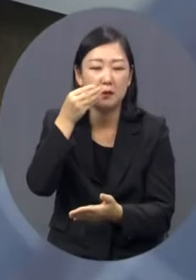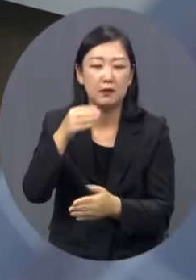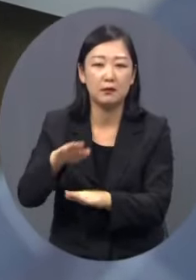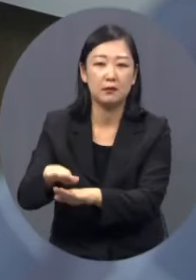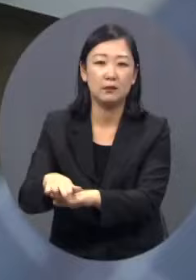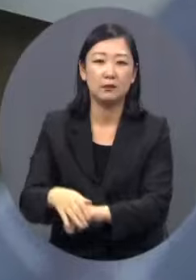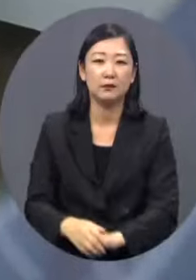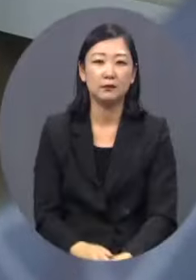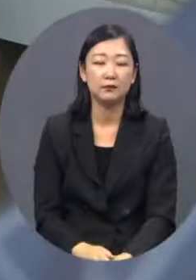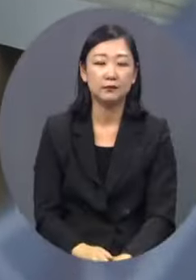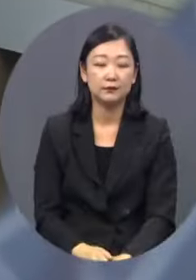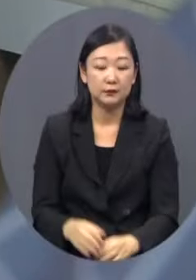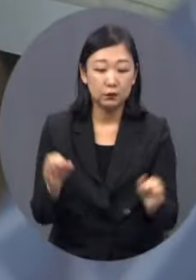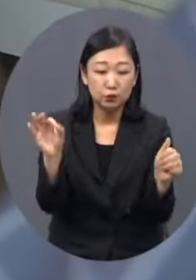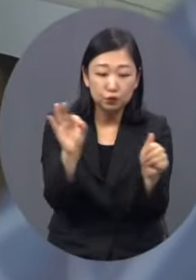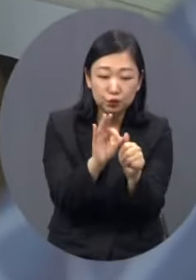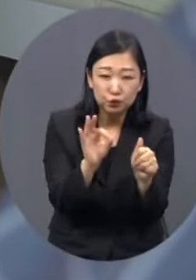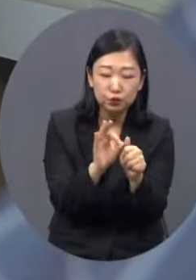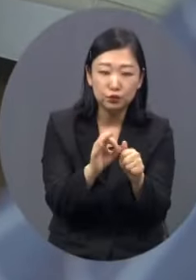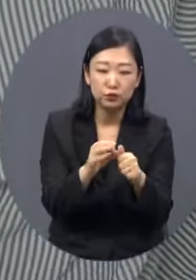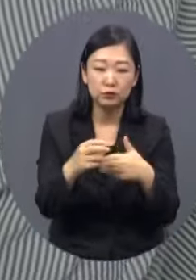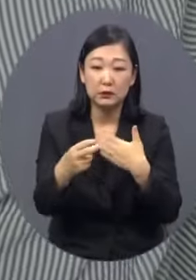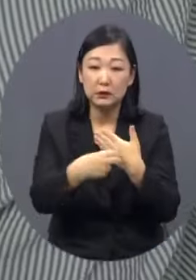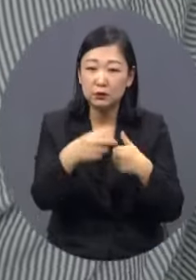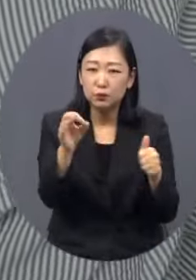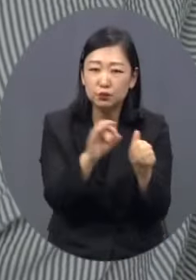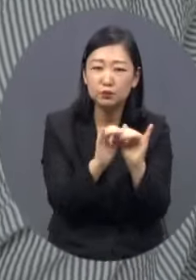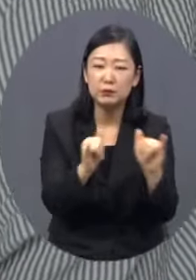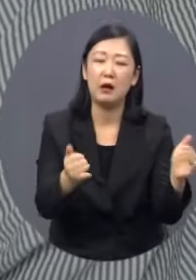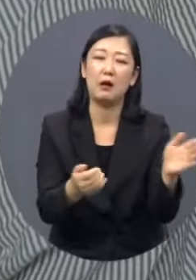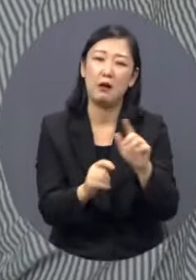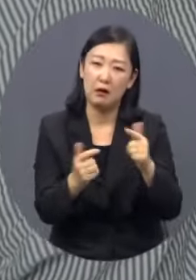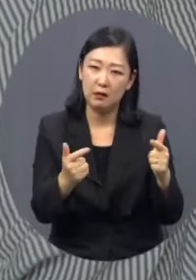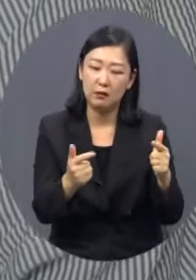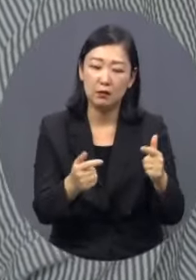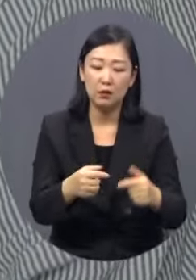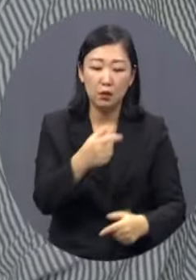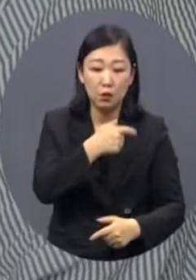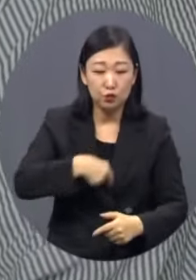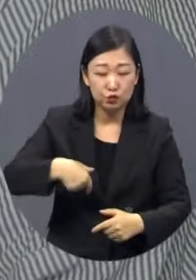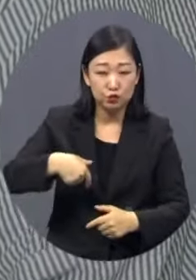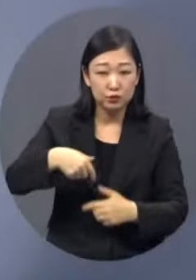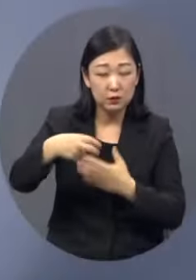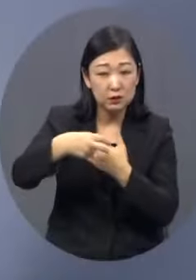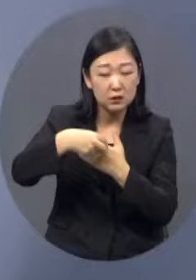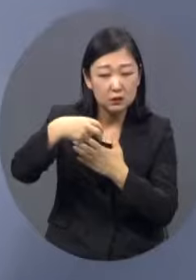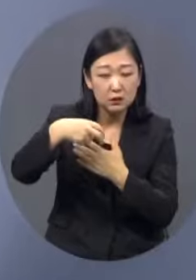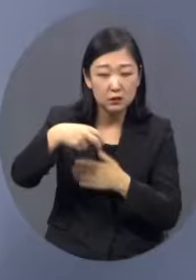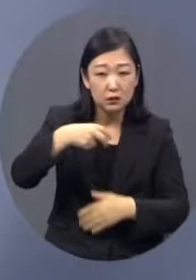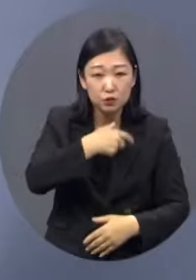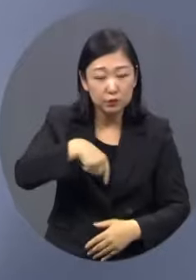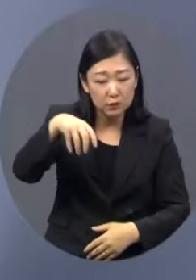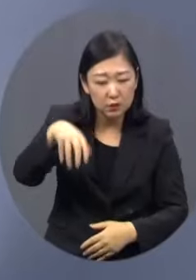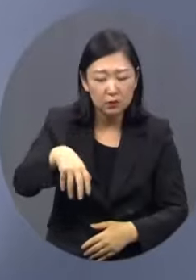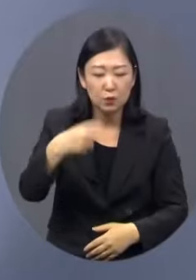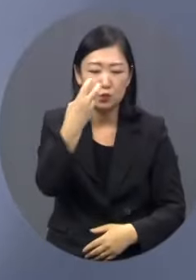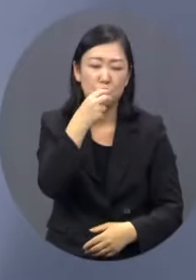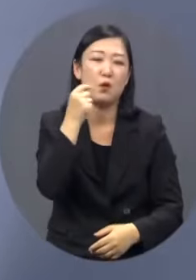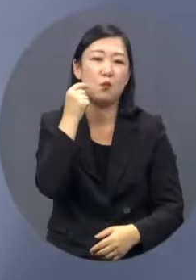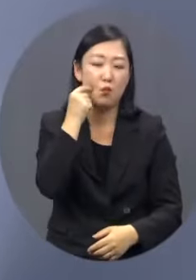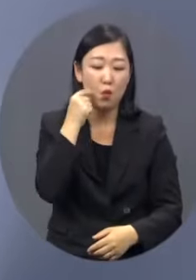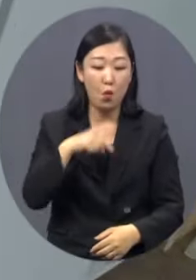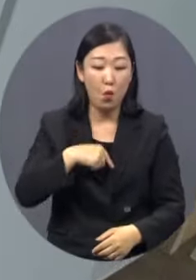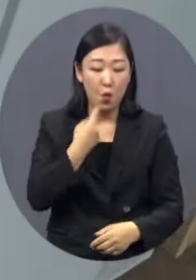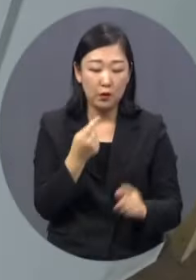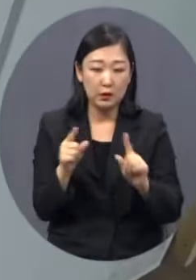생님이가 기초생활보장 의료급 수급자가 아니어서 주민센터 측이 병력을 조회하지 못했고 다행히 혼자 사는